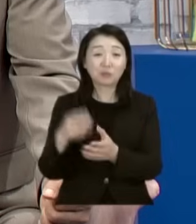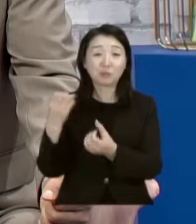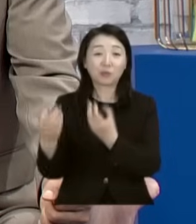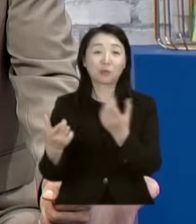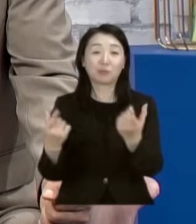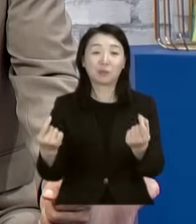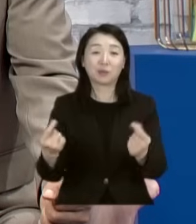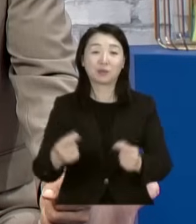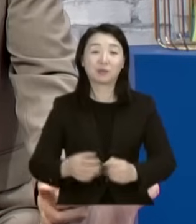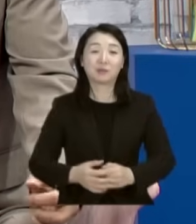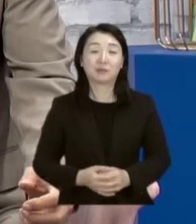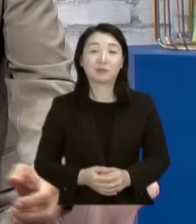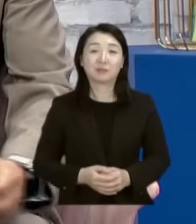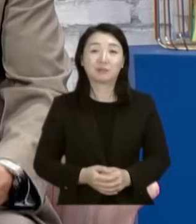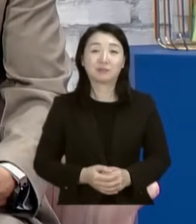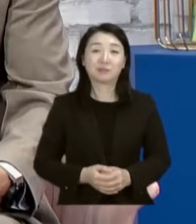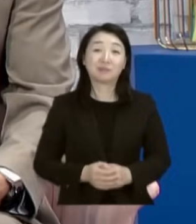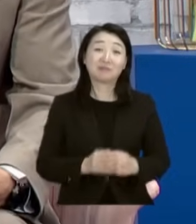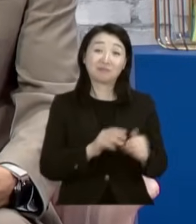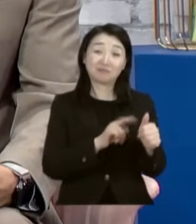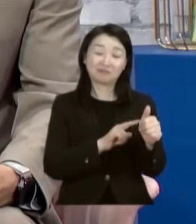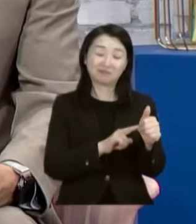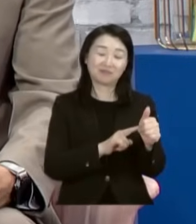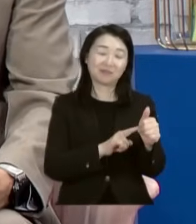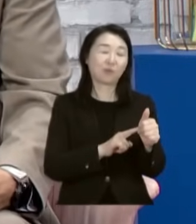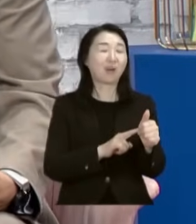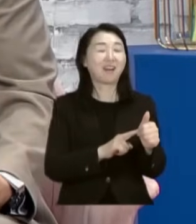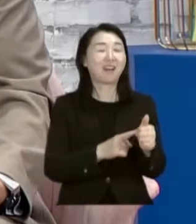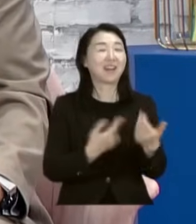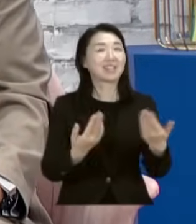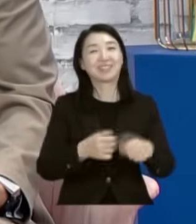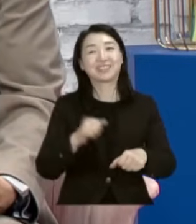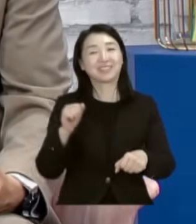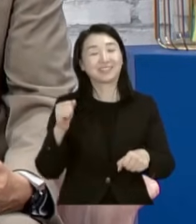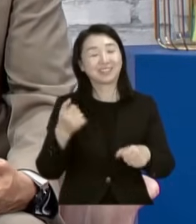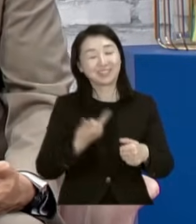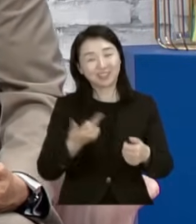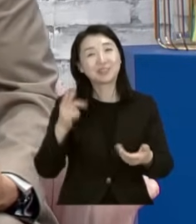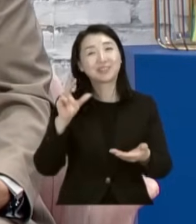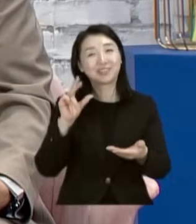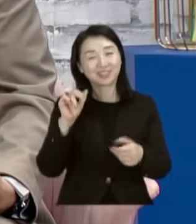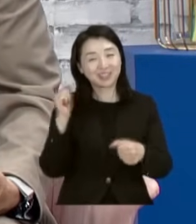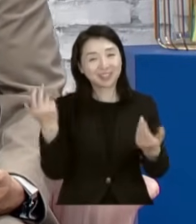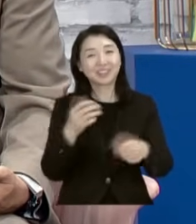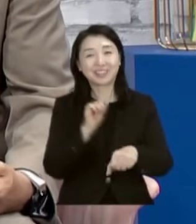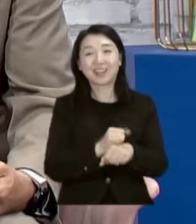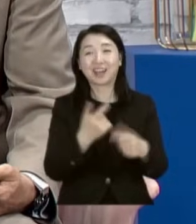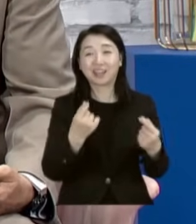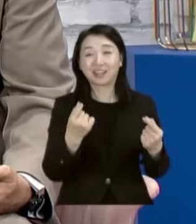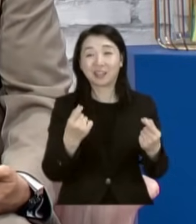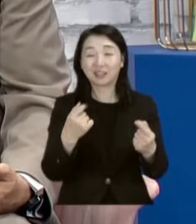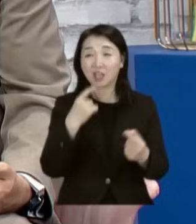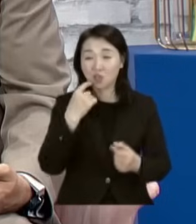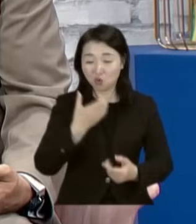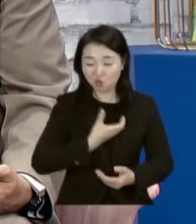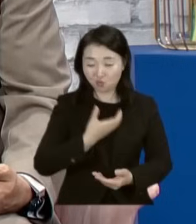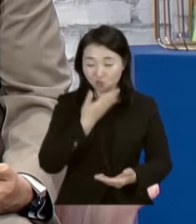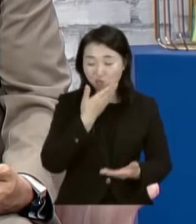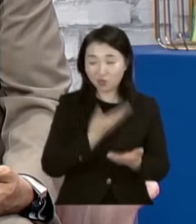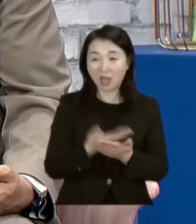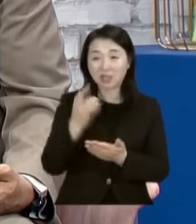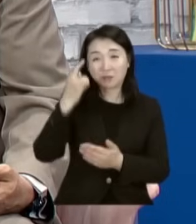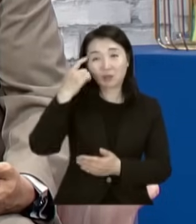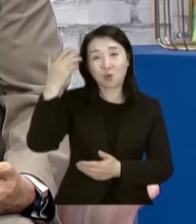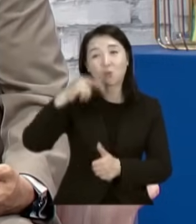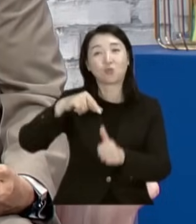고백인데 사실은 야 우리 구원철 선수가 정말 큰일 했구나 야 그러니까요 그러니까 육체적으로 금메달도 금메달